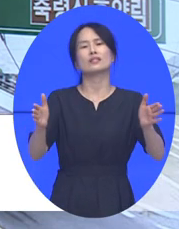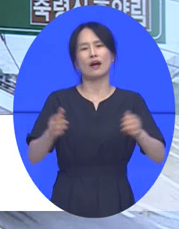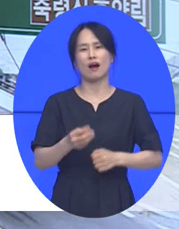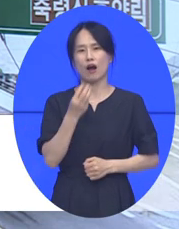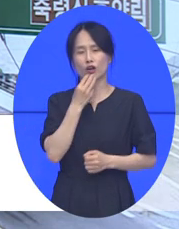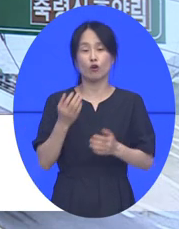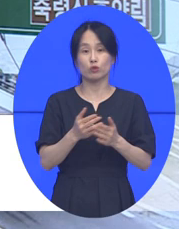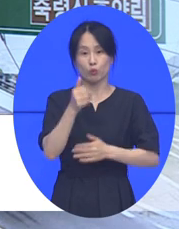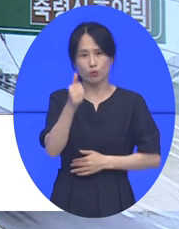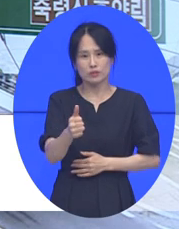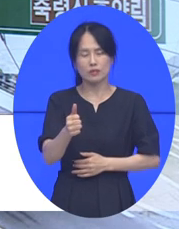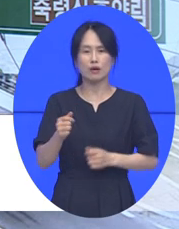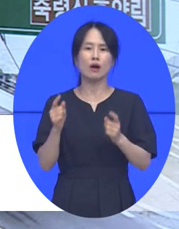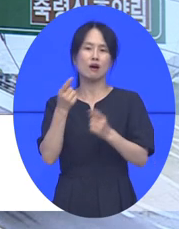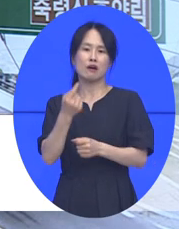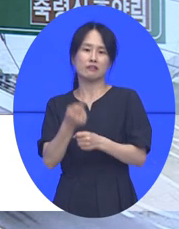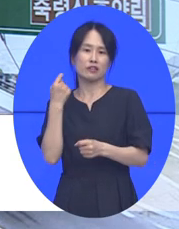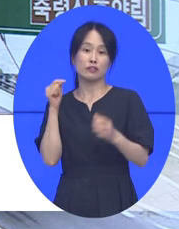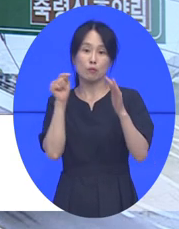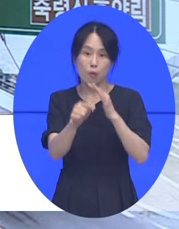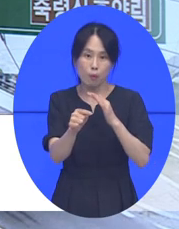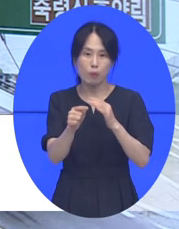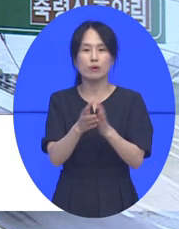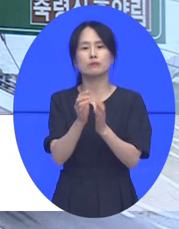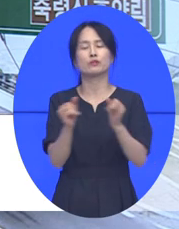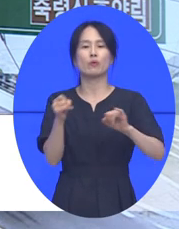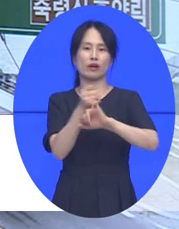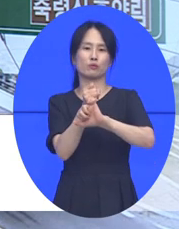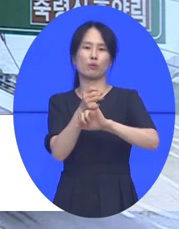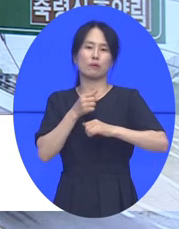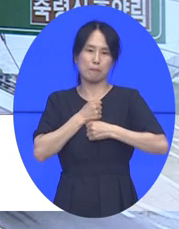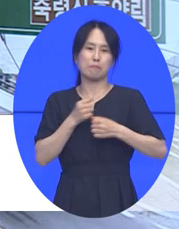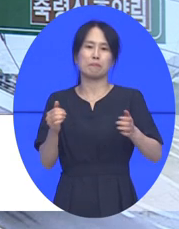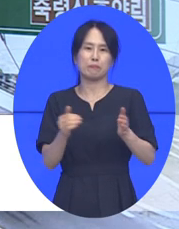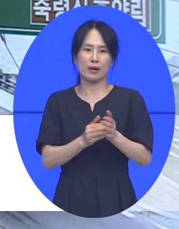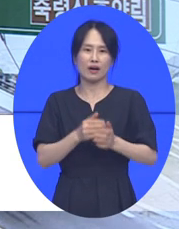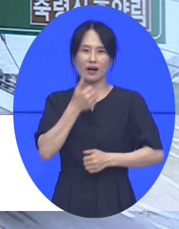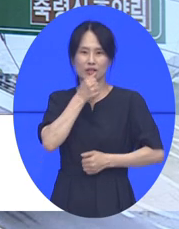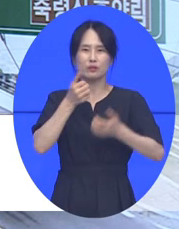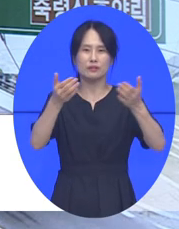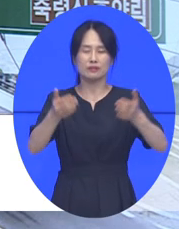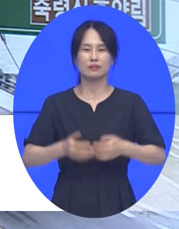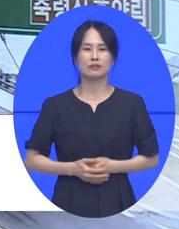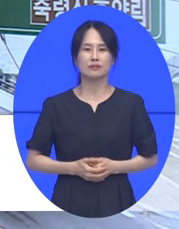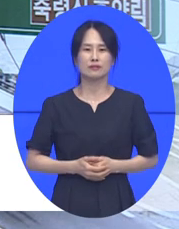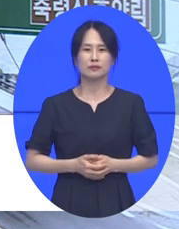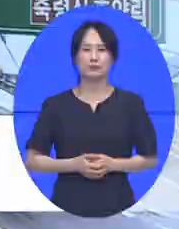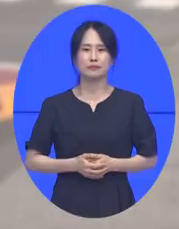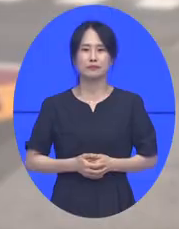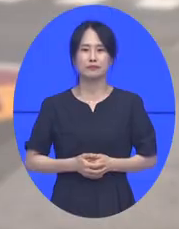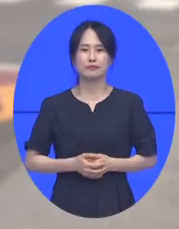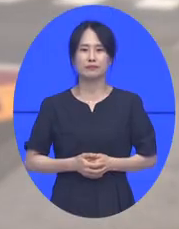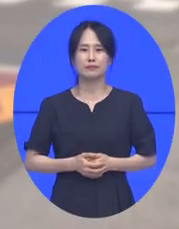경기도지사가 지난해 현장을 방문해 시민들과 한 약속을 지킨 겁니다 서문영 기자가 취재했습니다